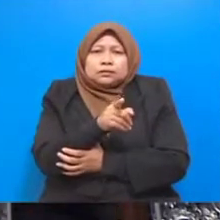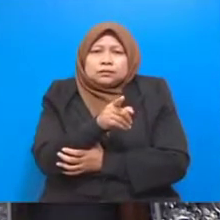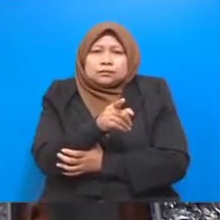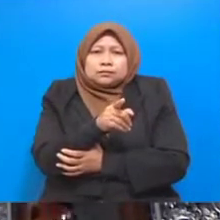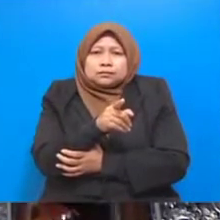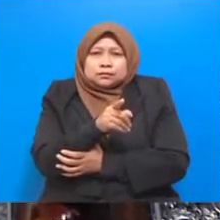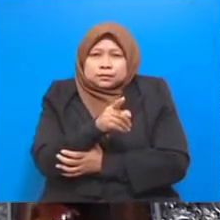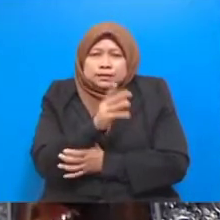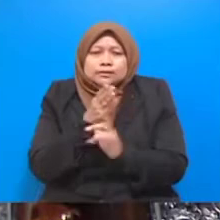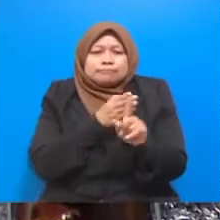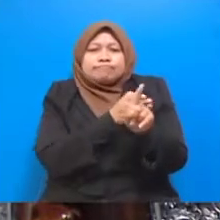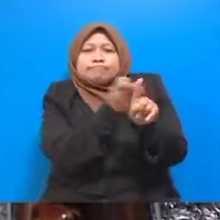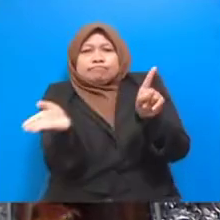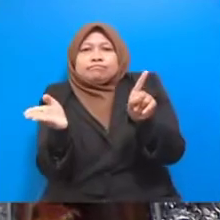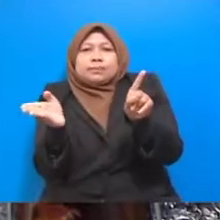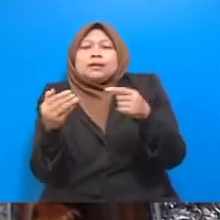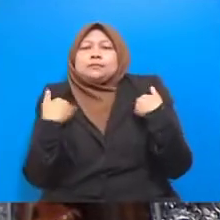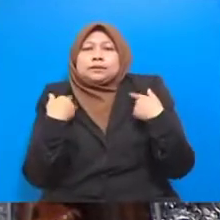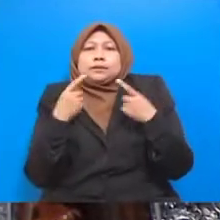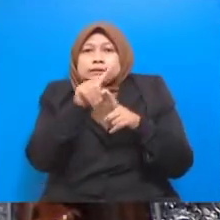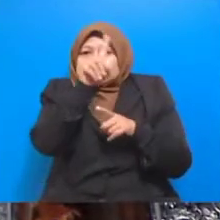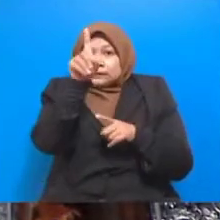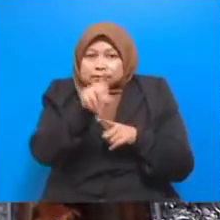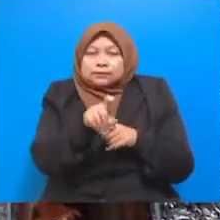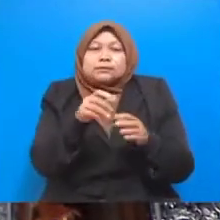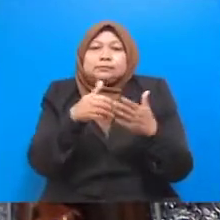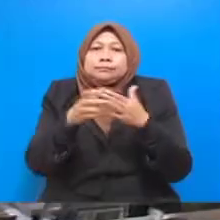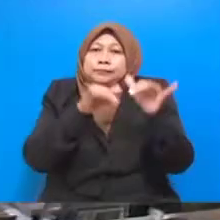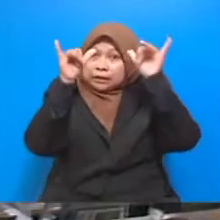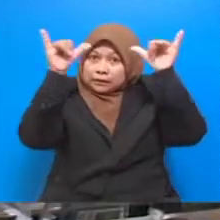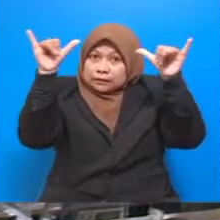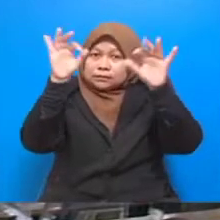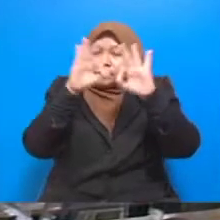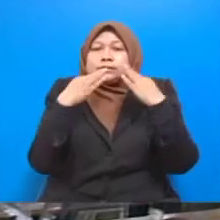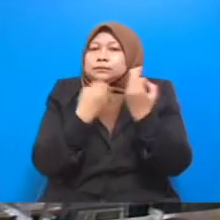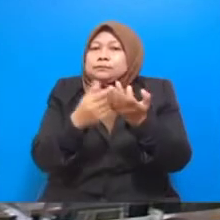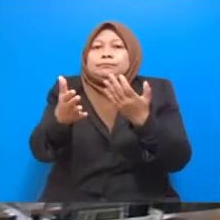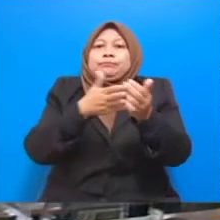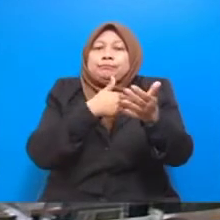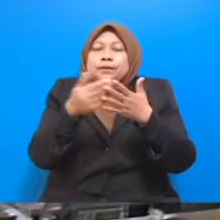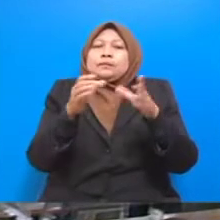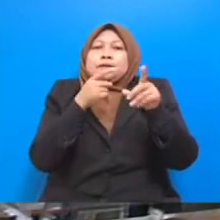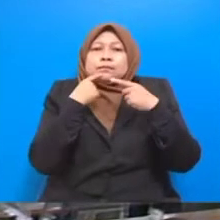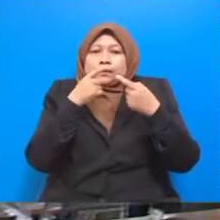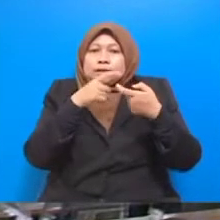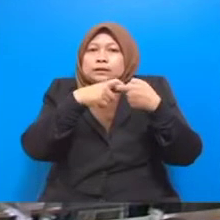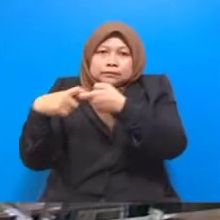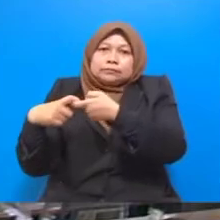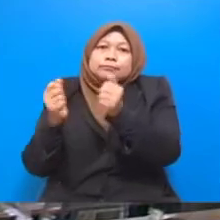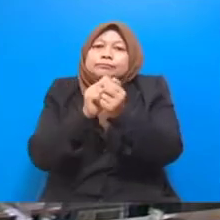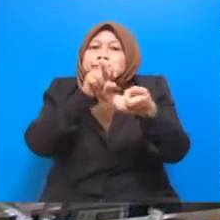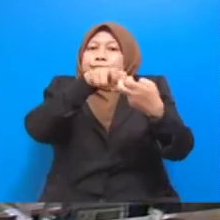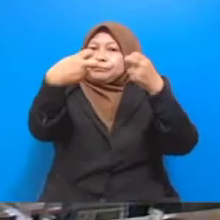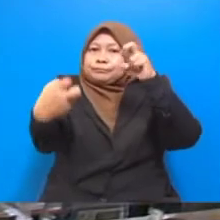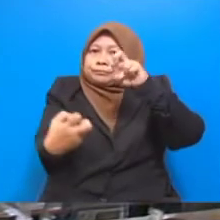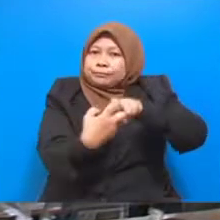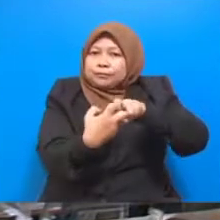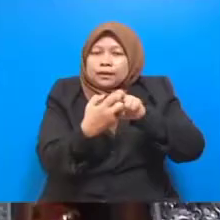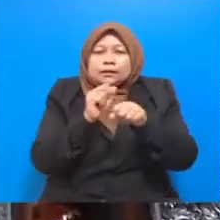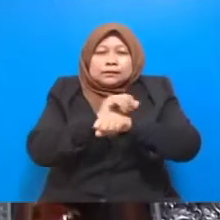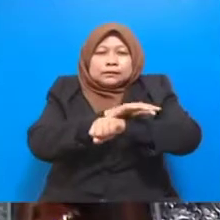abad menyimpang daripada soal nasa dipakaikan dengan nasa rumah tangga tetapi ia masih berkaitan dengan masa ada